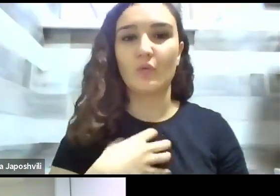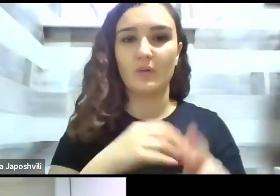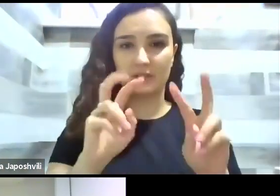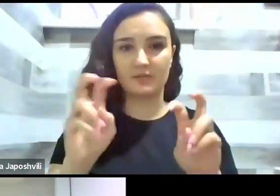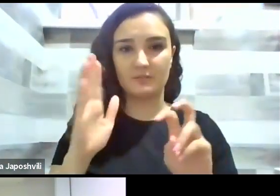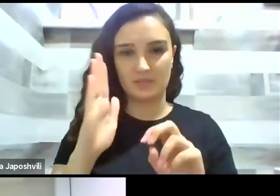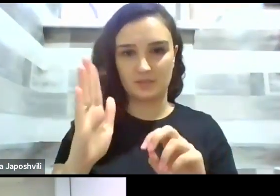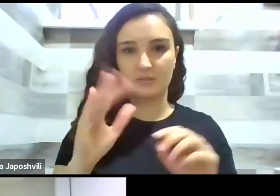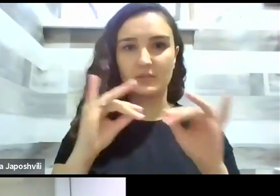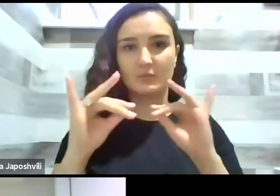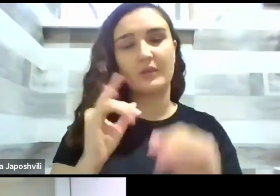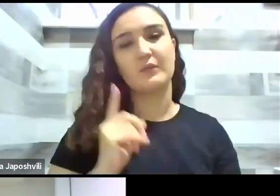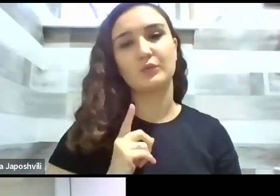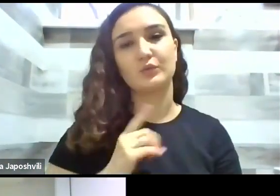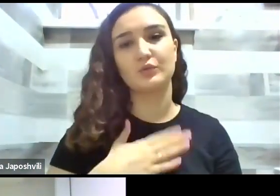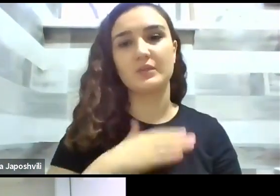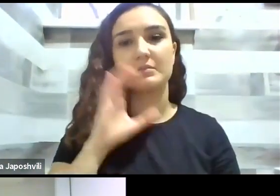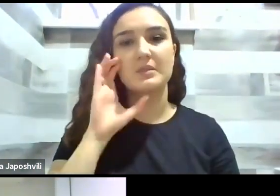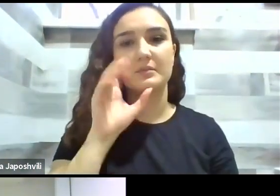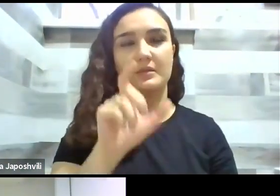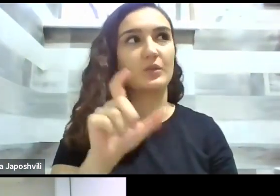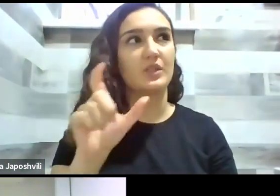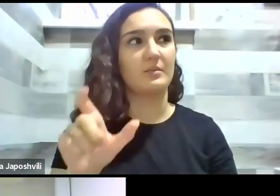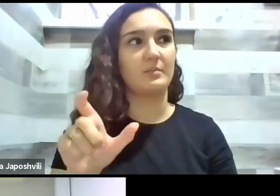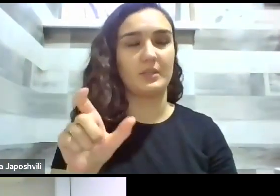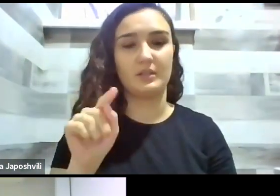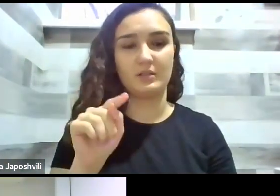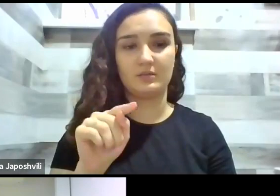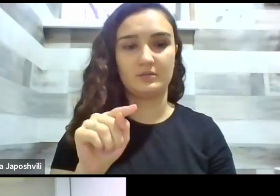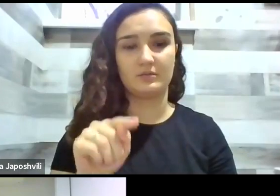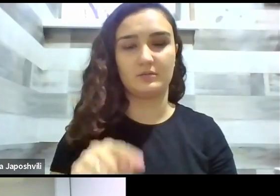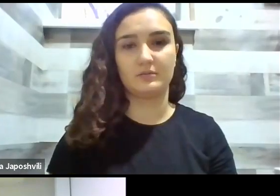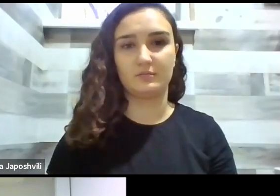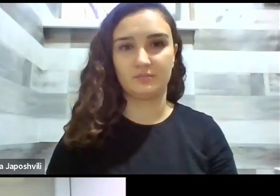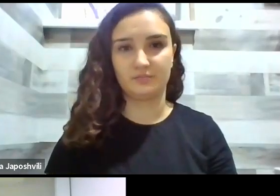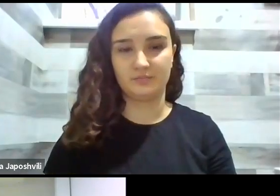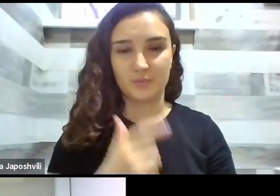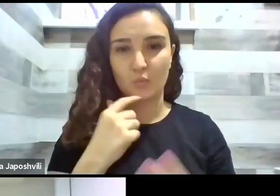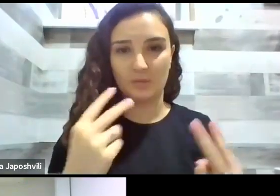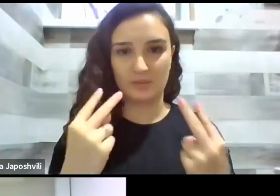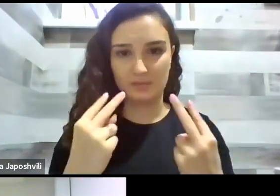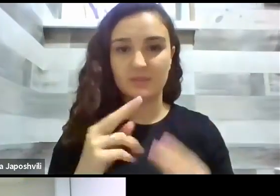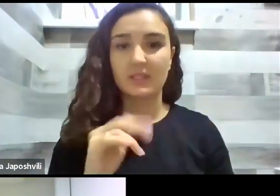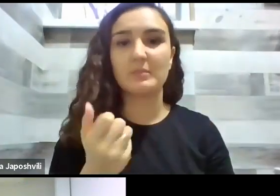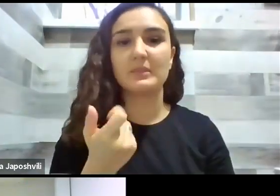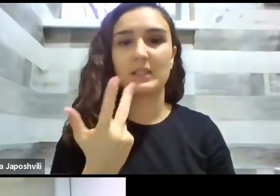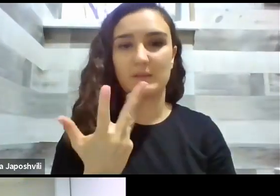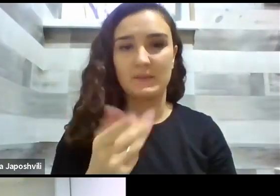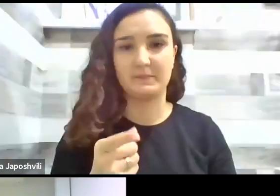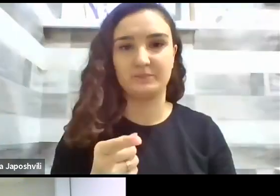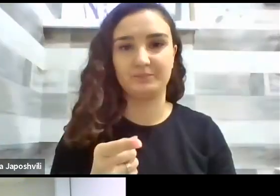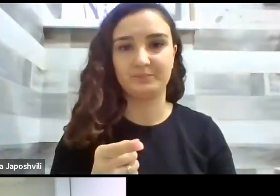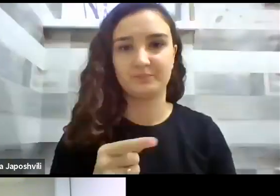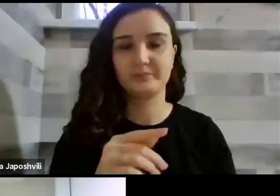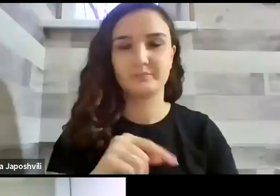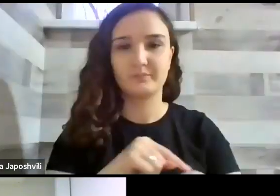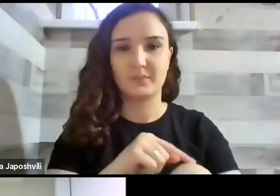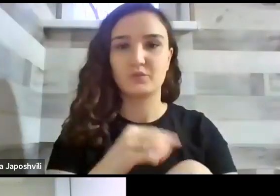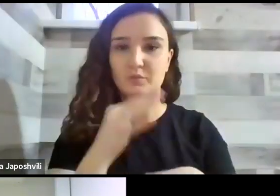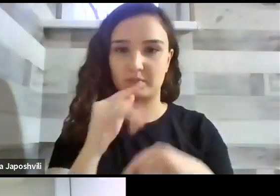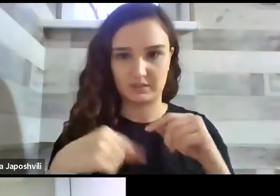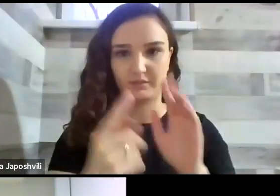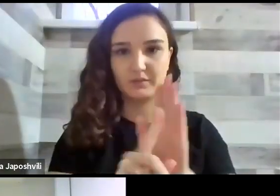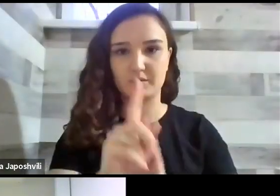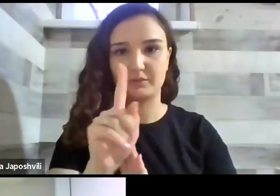Ამიტომ დაველოდეთ ჩვენს მსმენელებს, მაყურებლებს და რამდენიმე ხანის შემდეგ